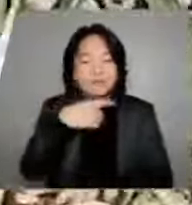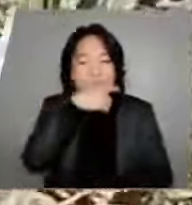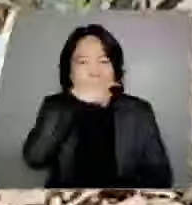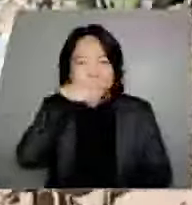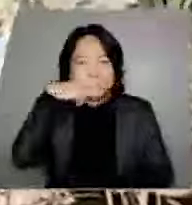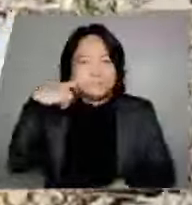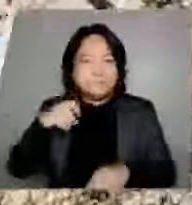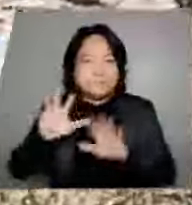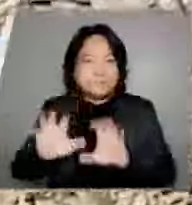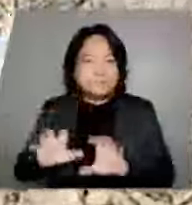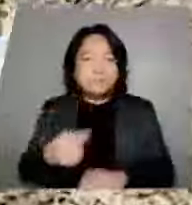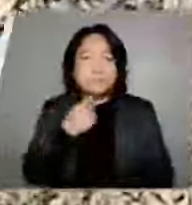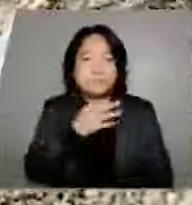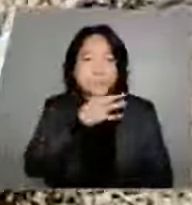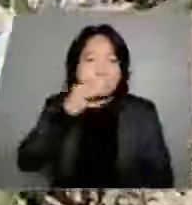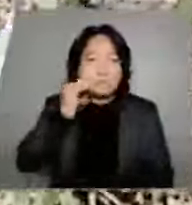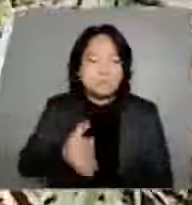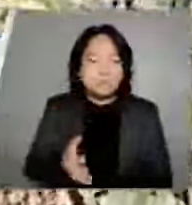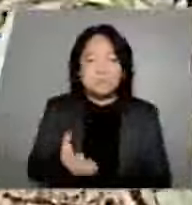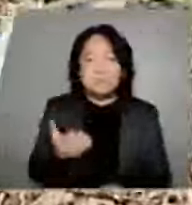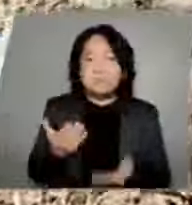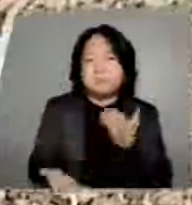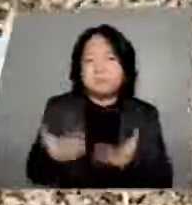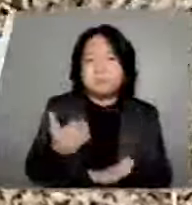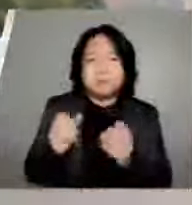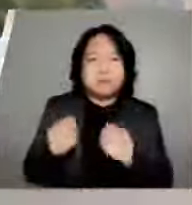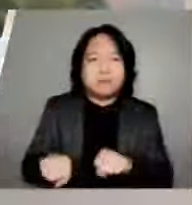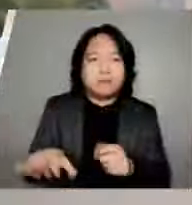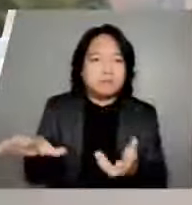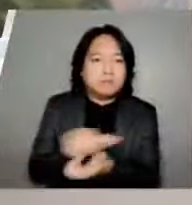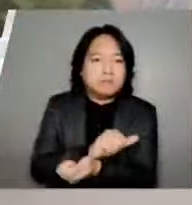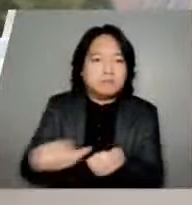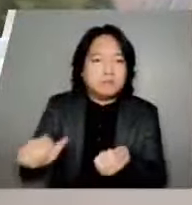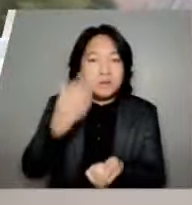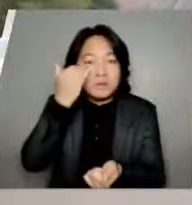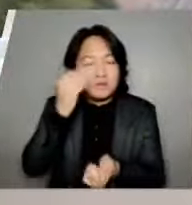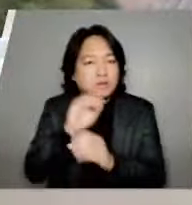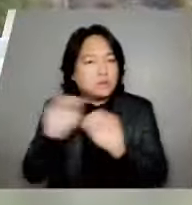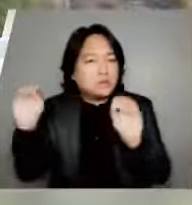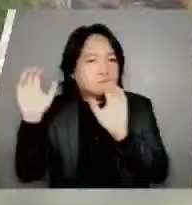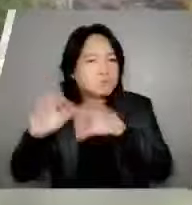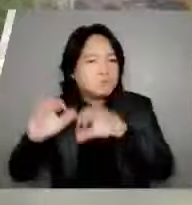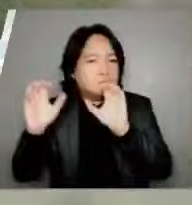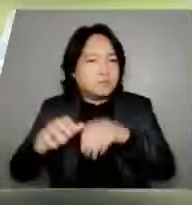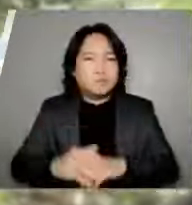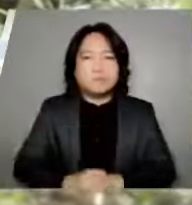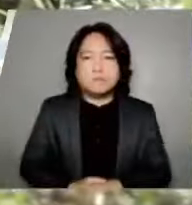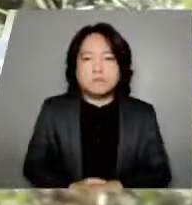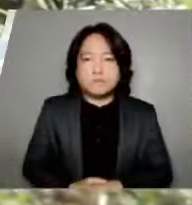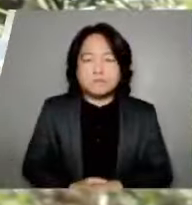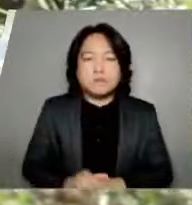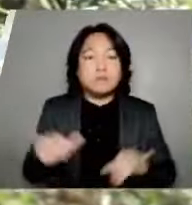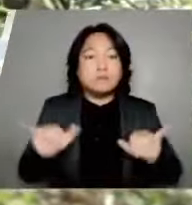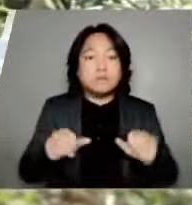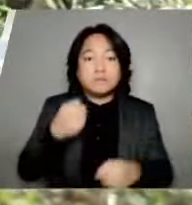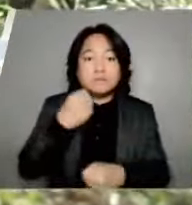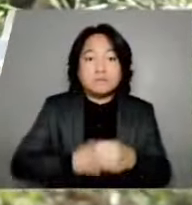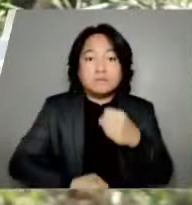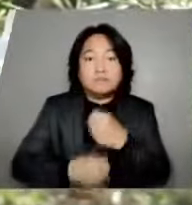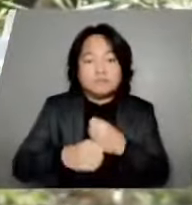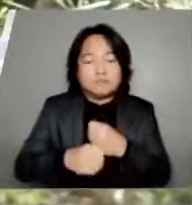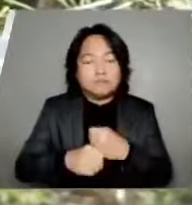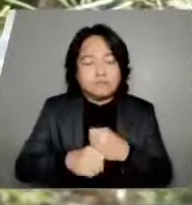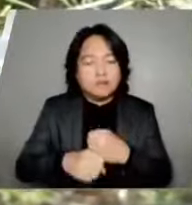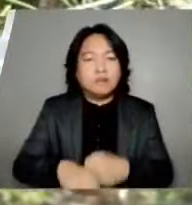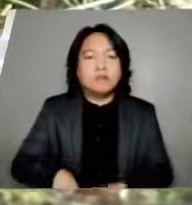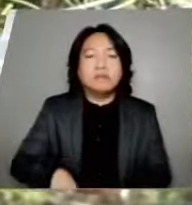ang mga pananim lalo't wala pang ulan mula nang itanim nila ang mga ito. Dumagdag na rin ang Tibuli South Cotabato at Solsona Ilocos Norte